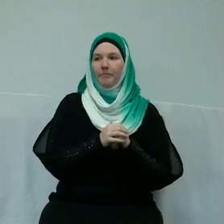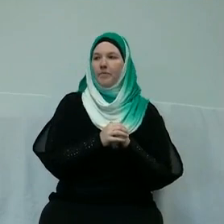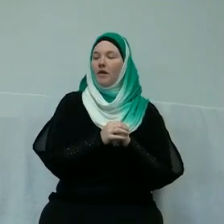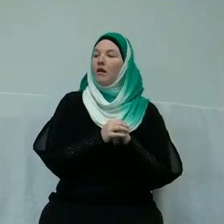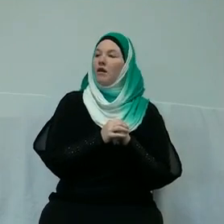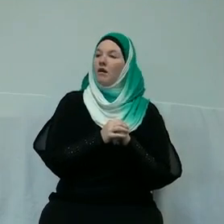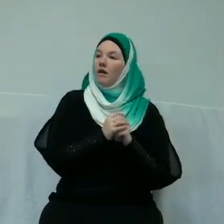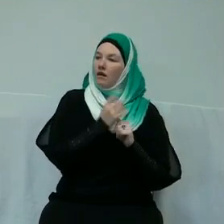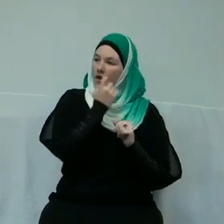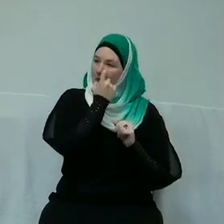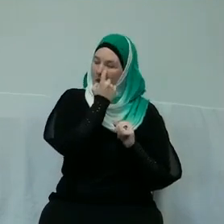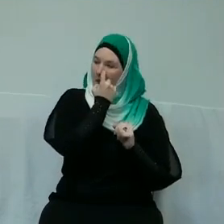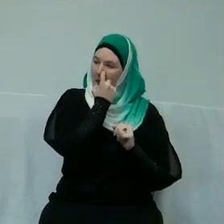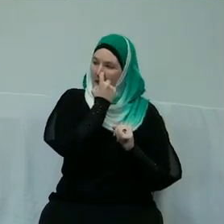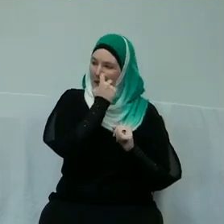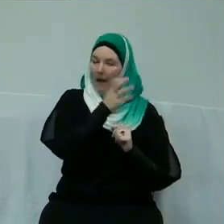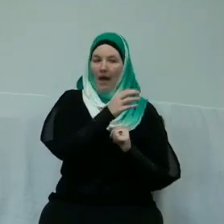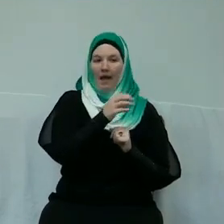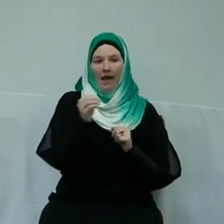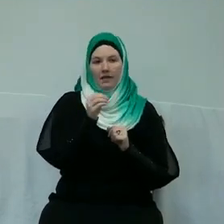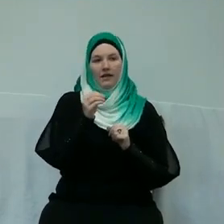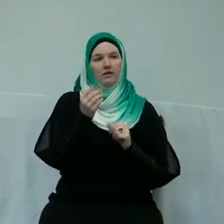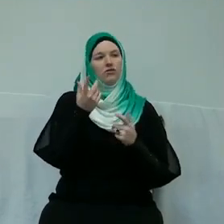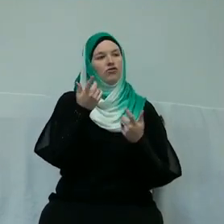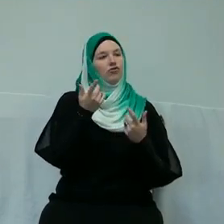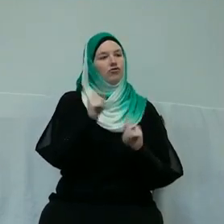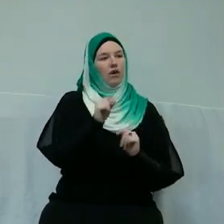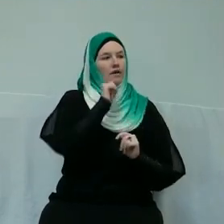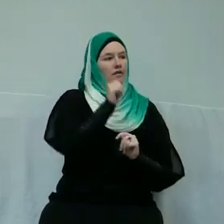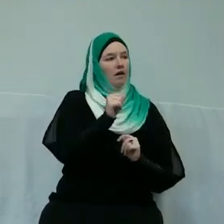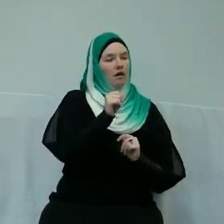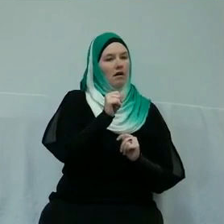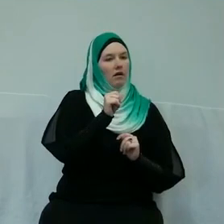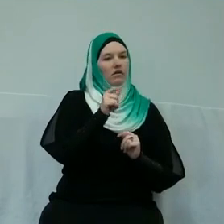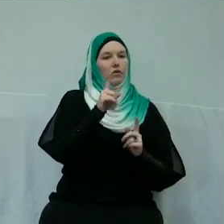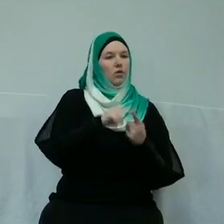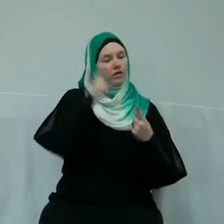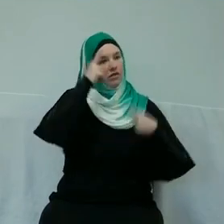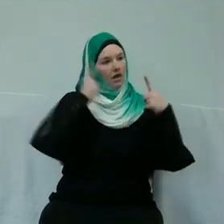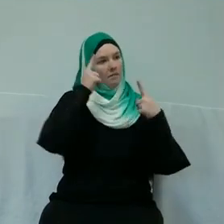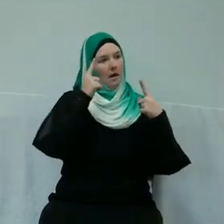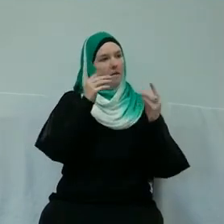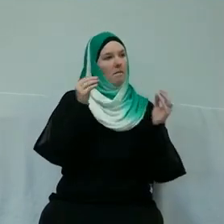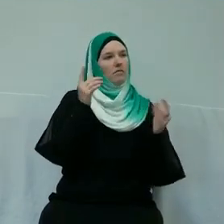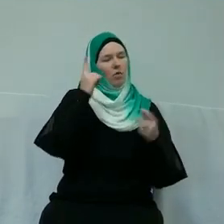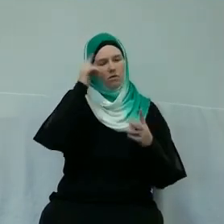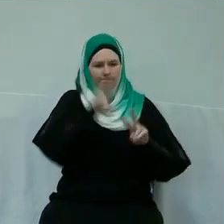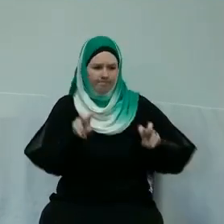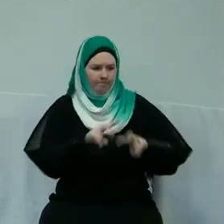التقديم بين يدي الله, to advance your own logic and reasoning ahead of Allah, means